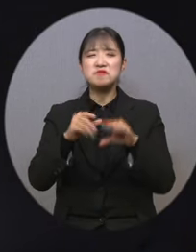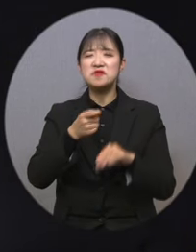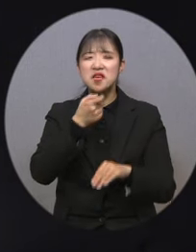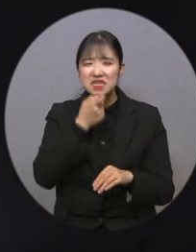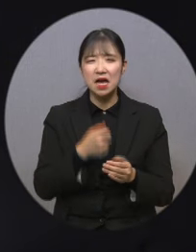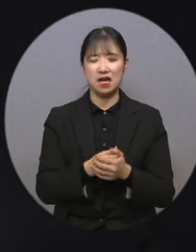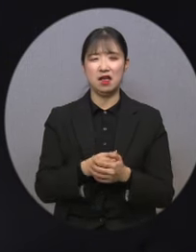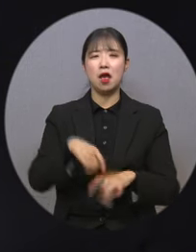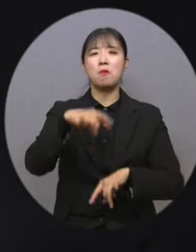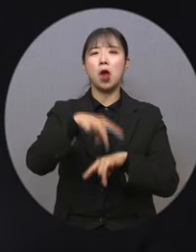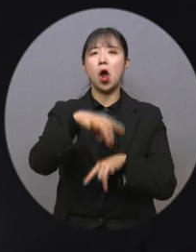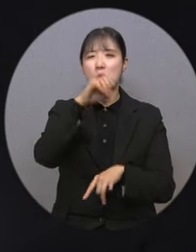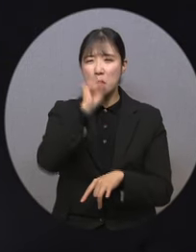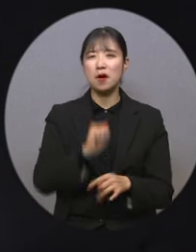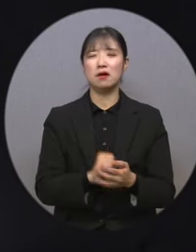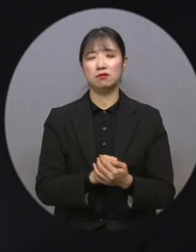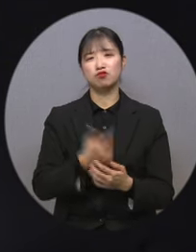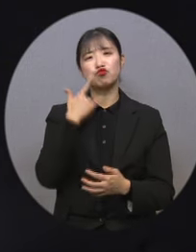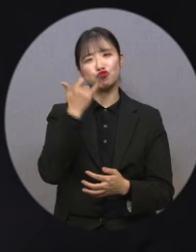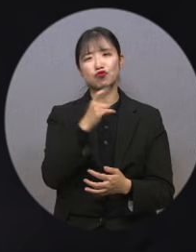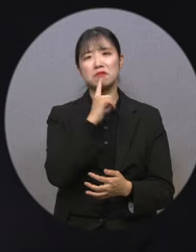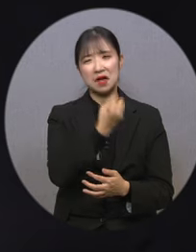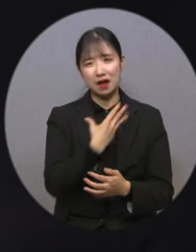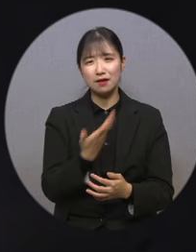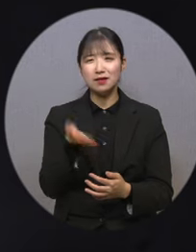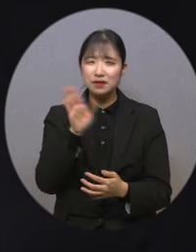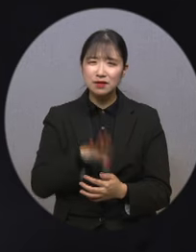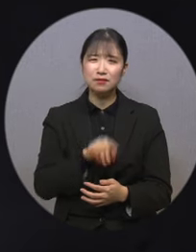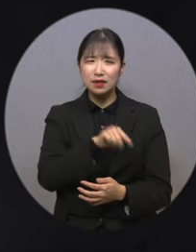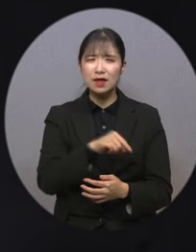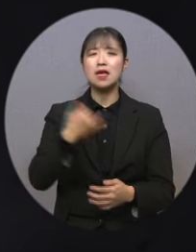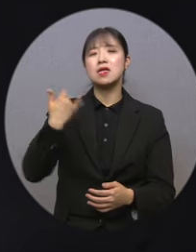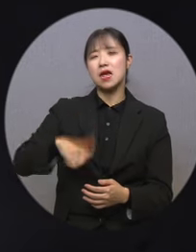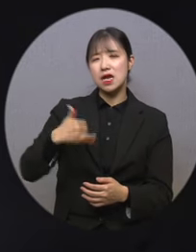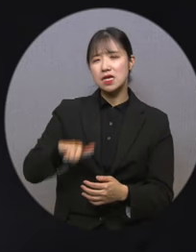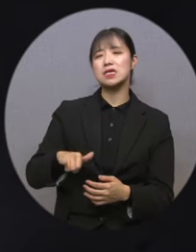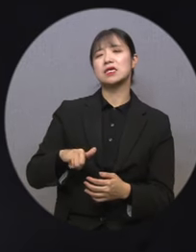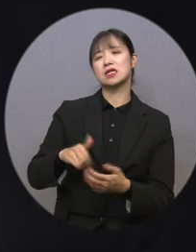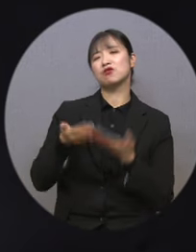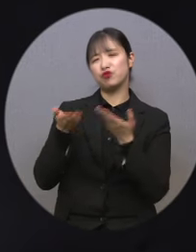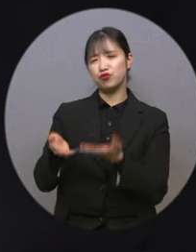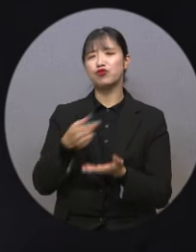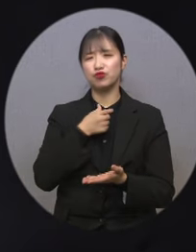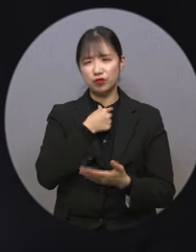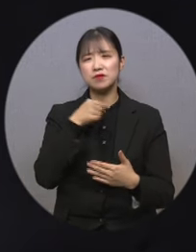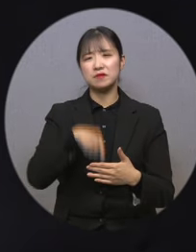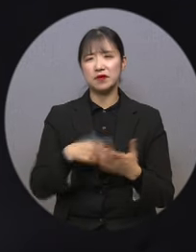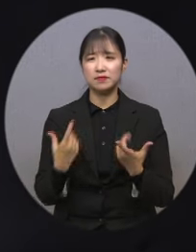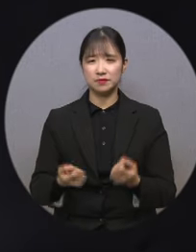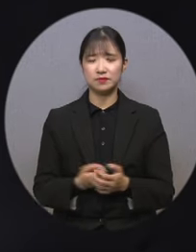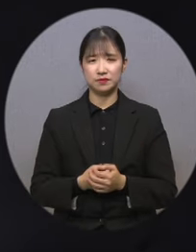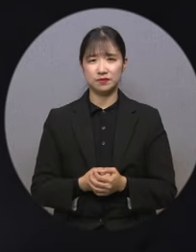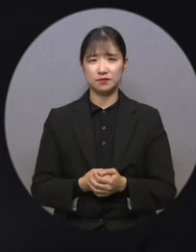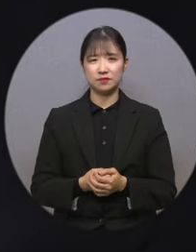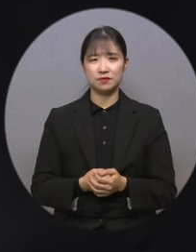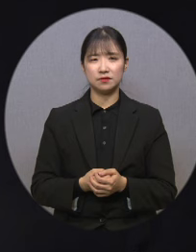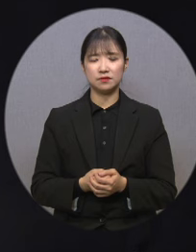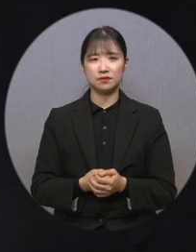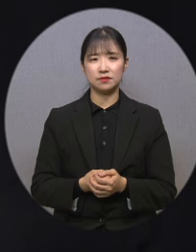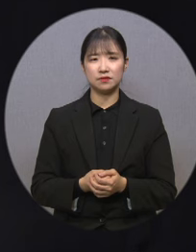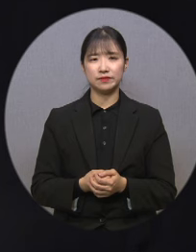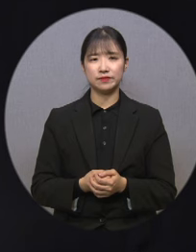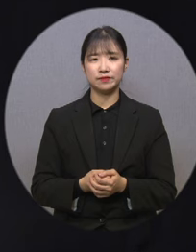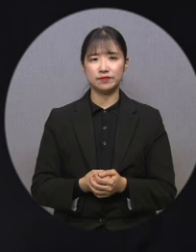싫다 뼈다귀가 좋다 이렇게 하는데 그게 전부 자식 앞에서 어머니들이 그런 마음이에요. 그렇게 키우고